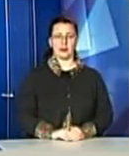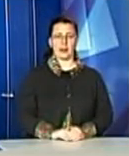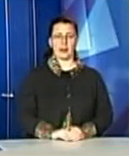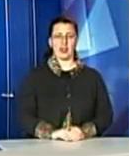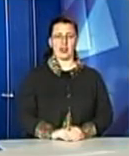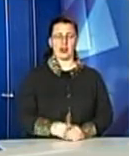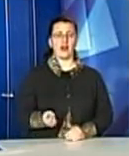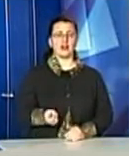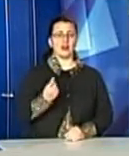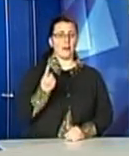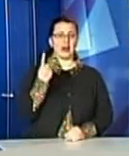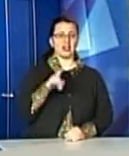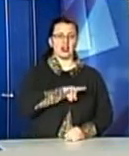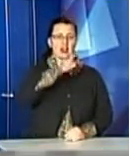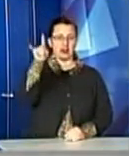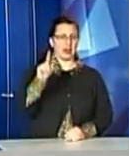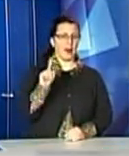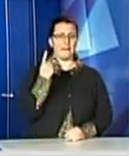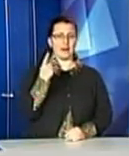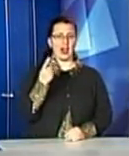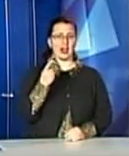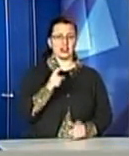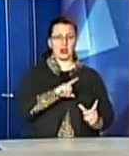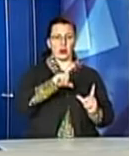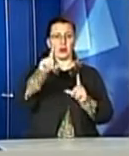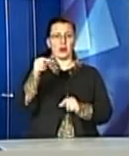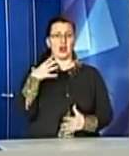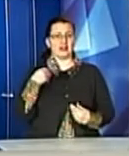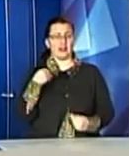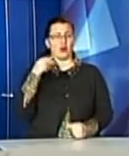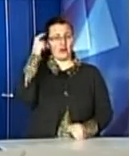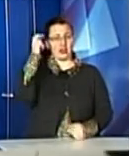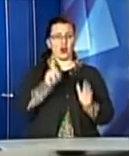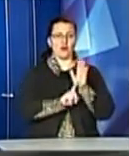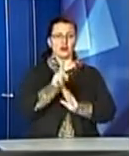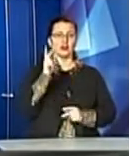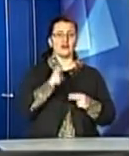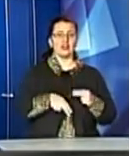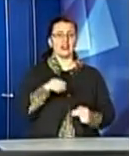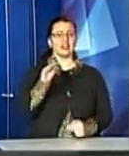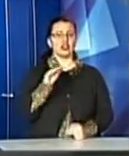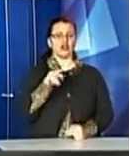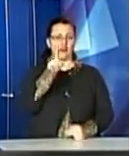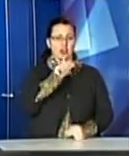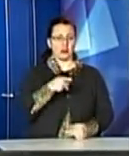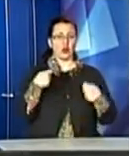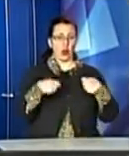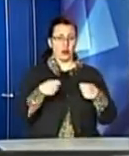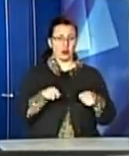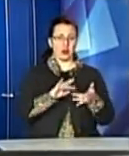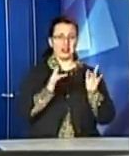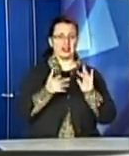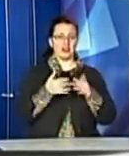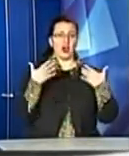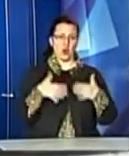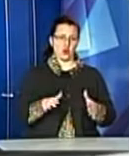літак «Ран-Ейр». Щоправда, показовий. Польоти авіакомпанії зі Львова та Києва розпочнуться вже в кінці жовтня. Однак продаж квитків на сайті